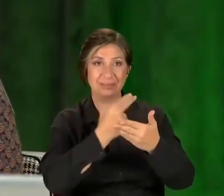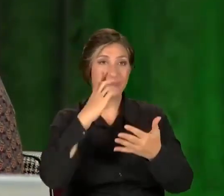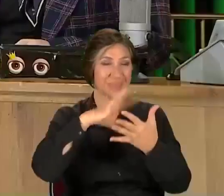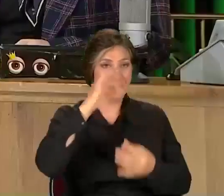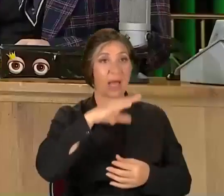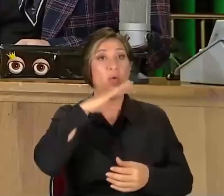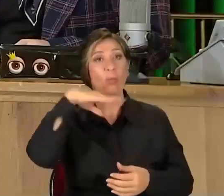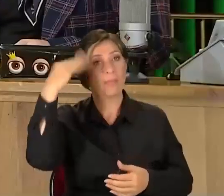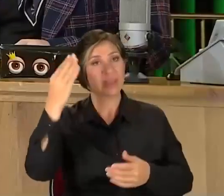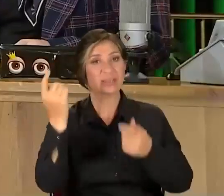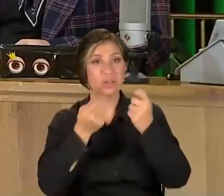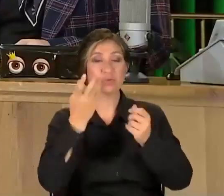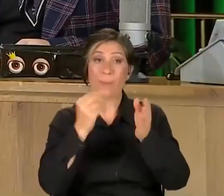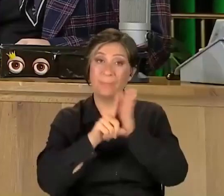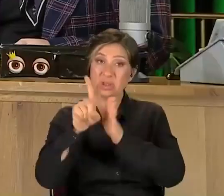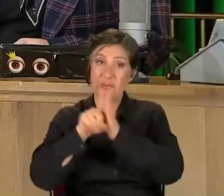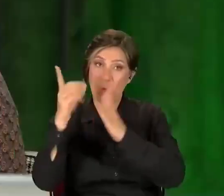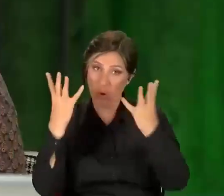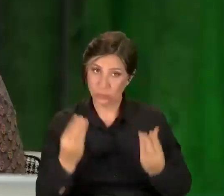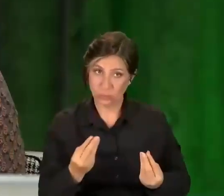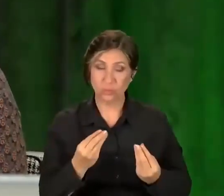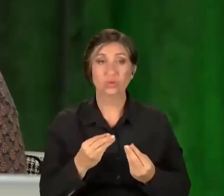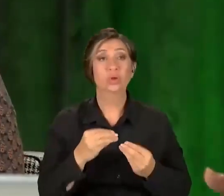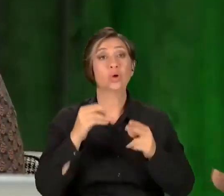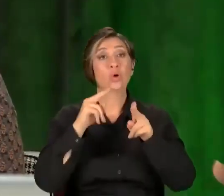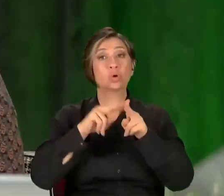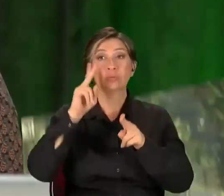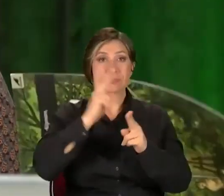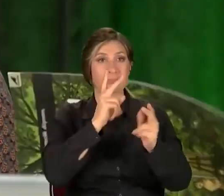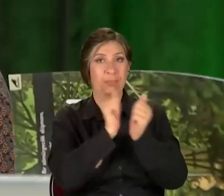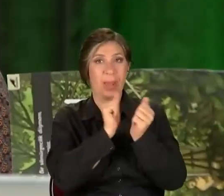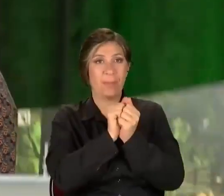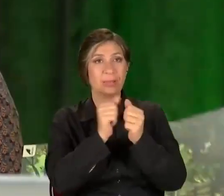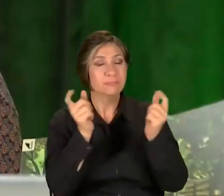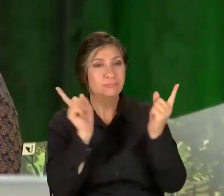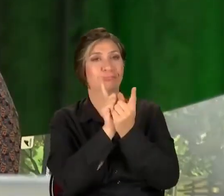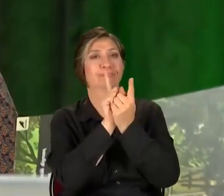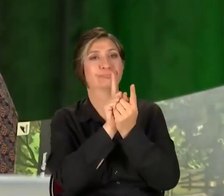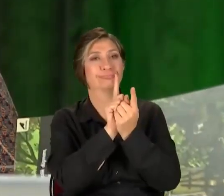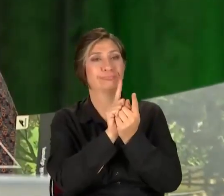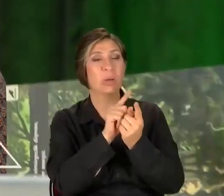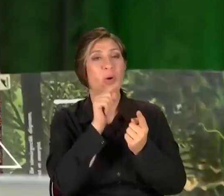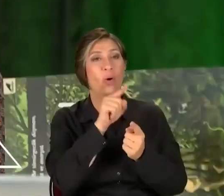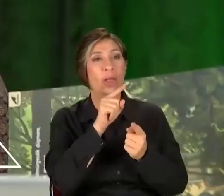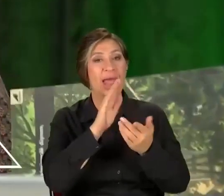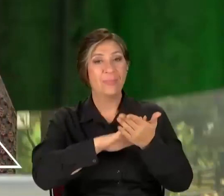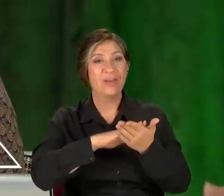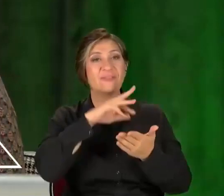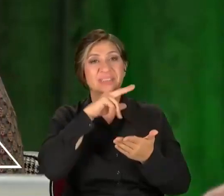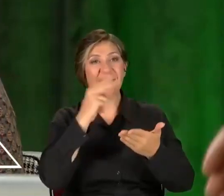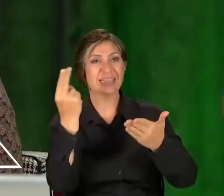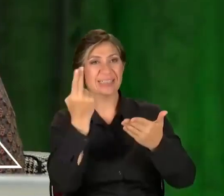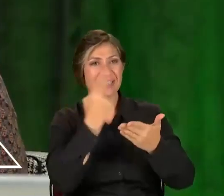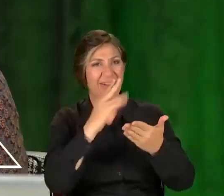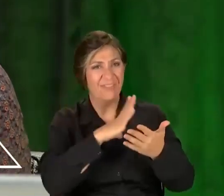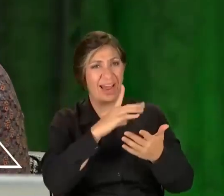Yurt dışında da yaptığı işlerle çok böyle başarılı olmuş bir çizer. Kutlukan Perker'le bir şekilde yolumuz kesişti. İşte elimde Fransızca çizgi